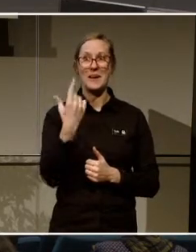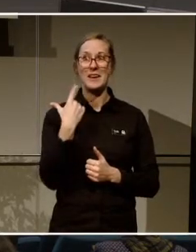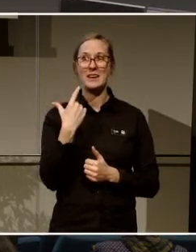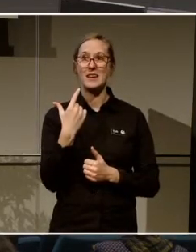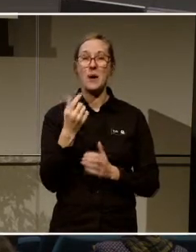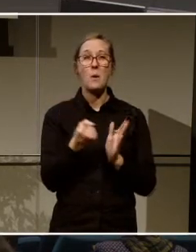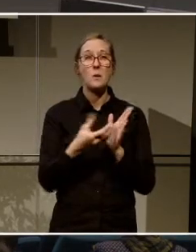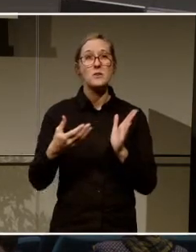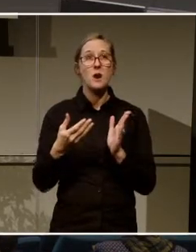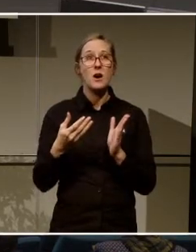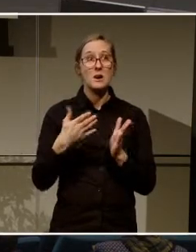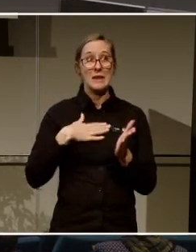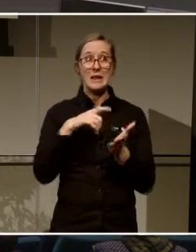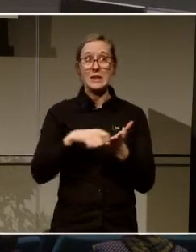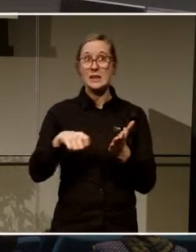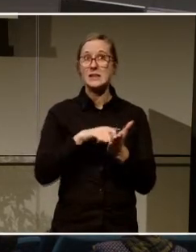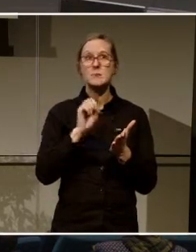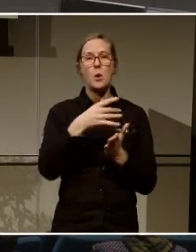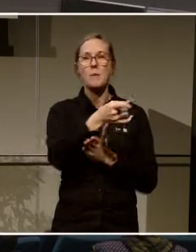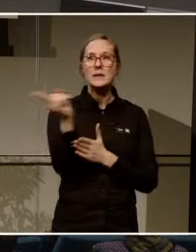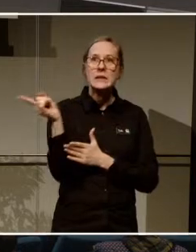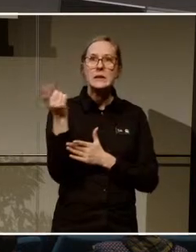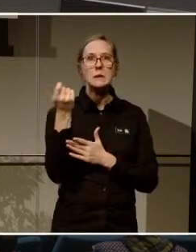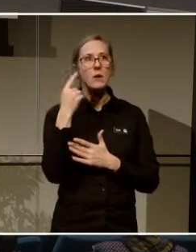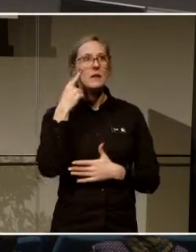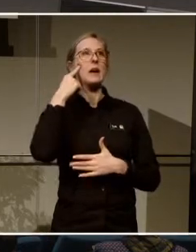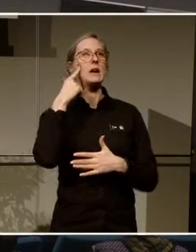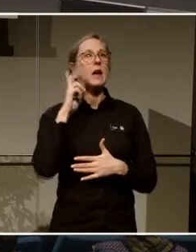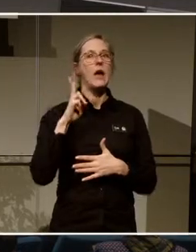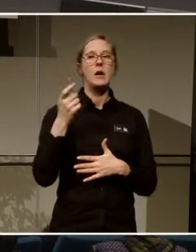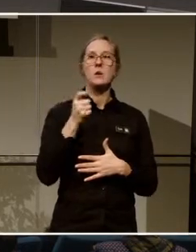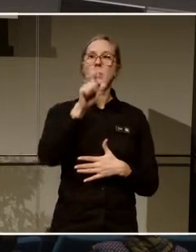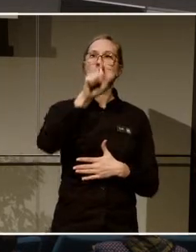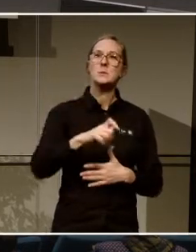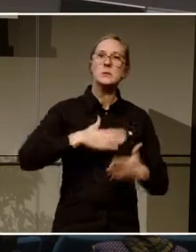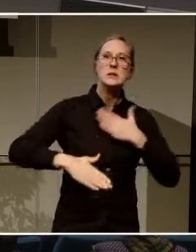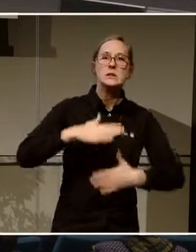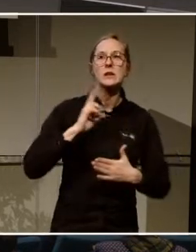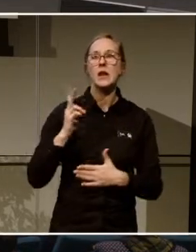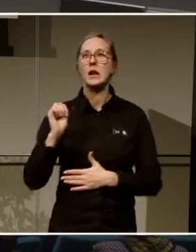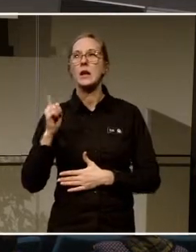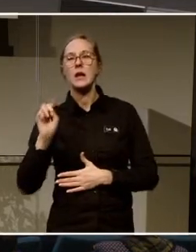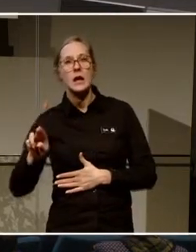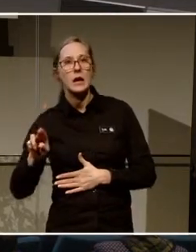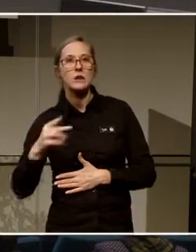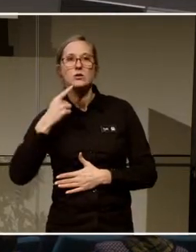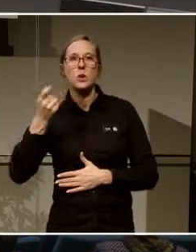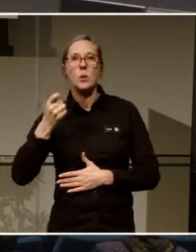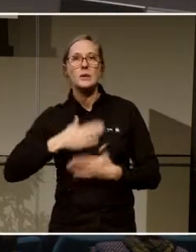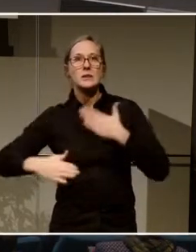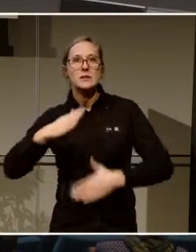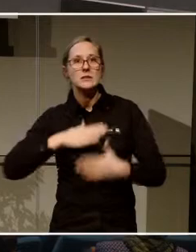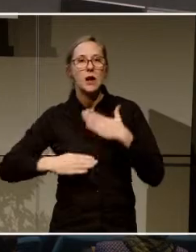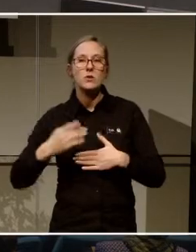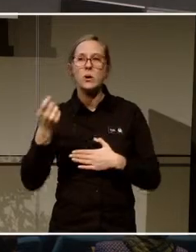någon idé här under dagen eller någon på scen var intressant, Elin sa något, ni får inte glömma det, eller ni kom på, det här måste